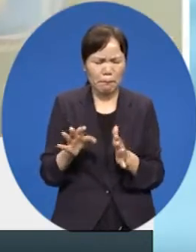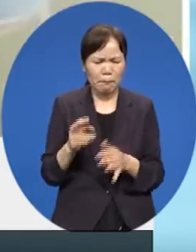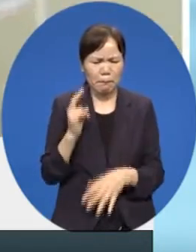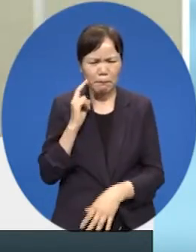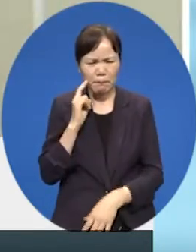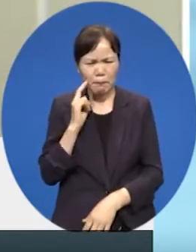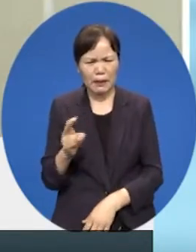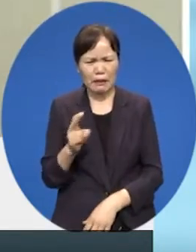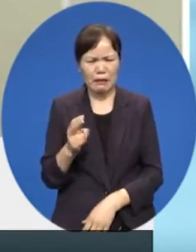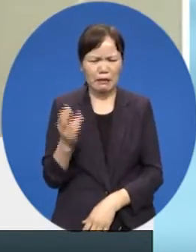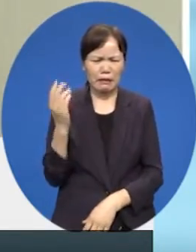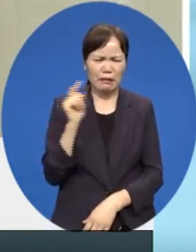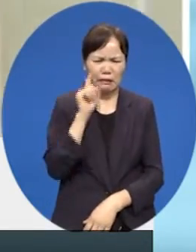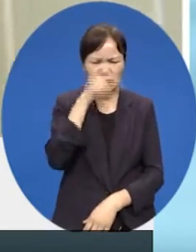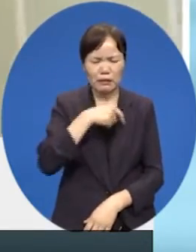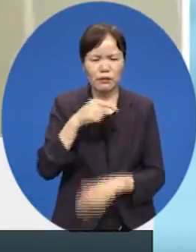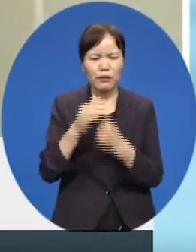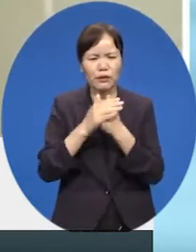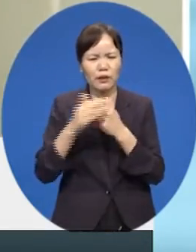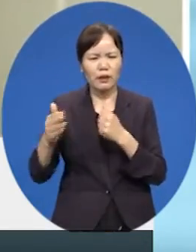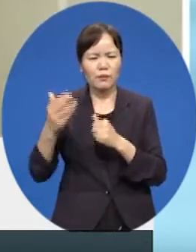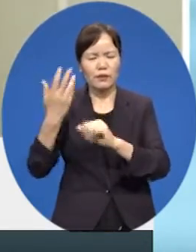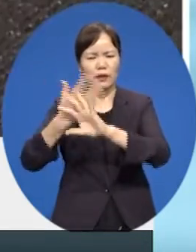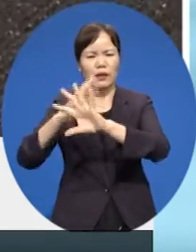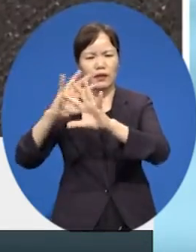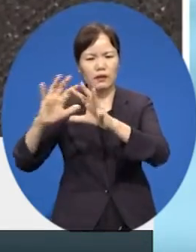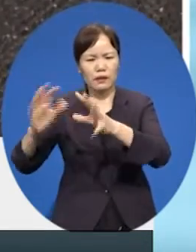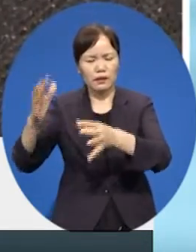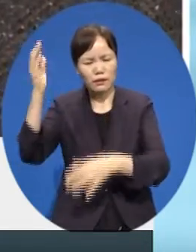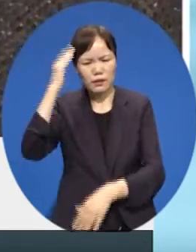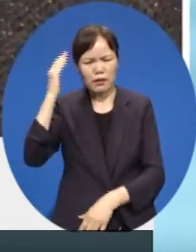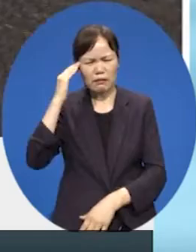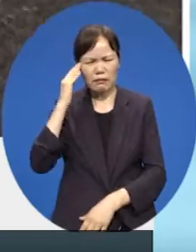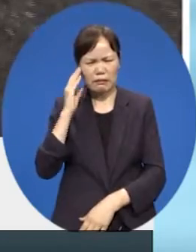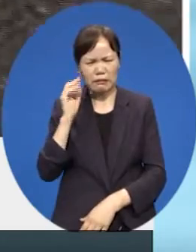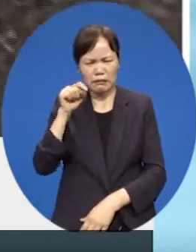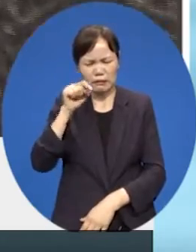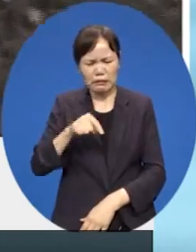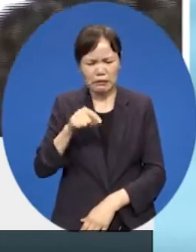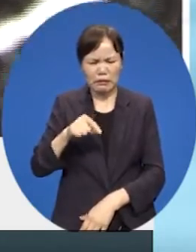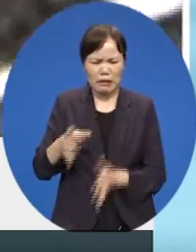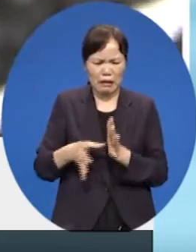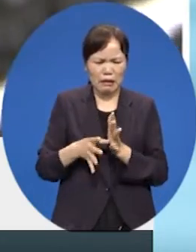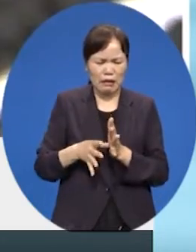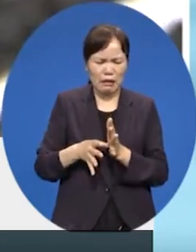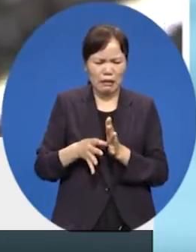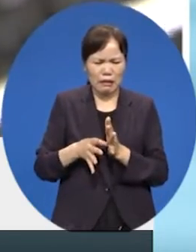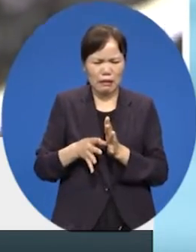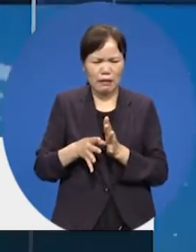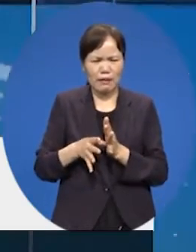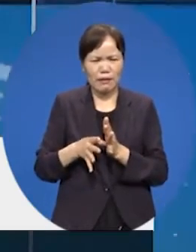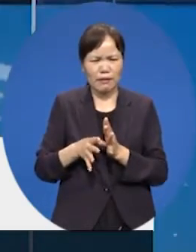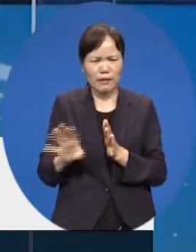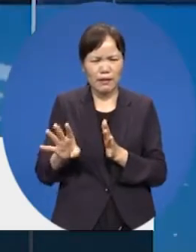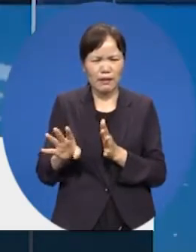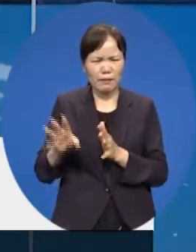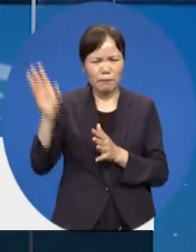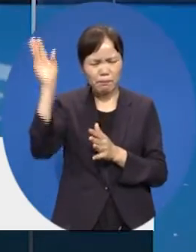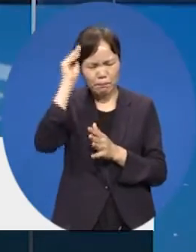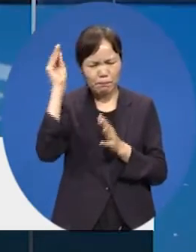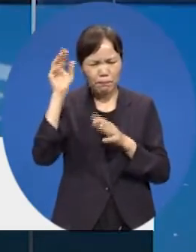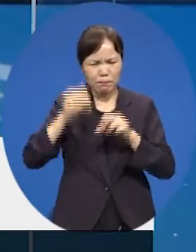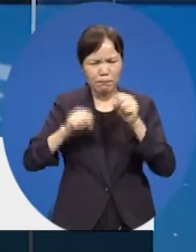가지고 외국인들은 계속해서 한국은 처럼 나라 이러면서 한국을 비난하고 이런 일들이 반복되고 있는데 그렇다고 해서 이걸 법을